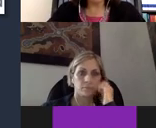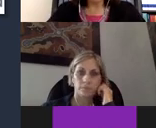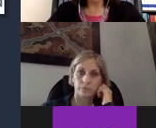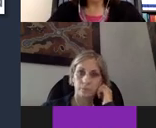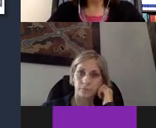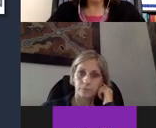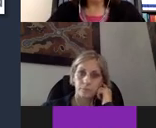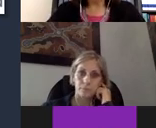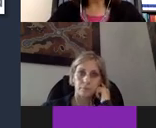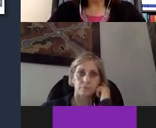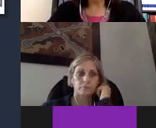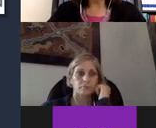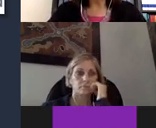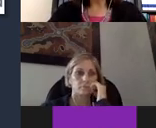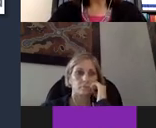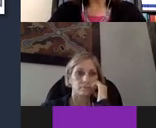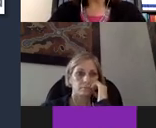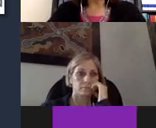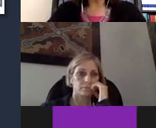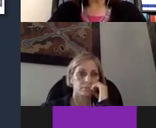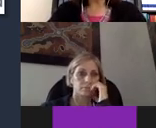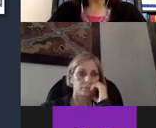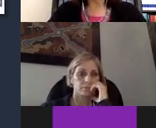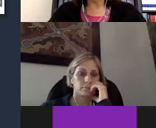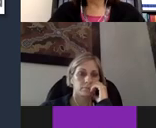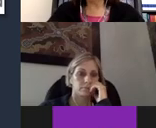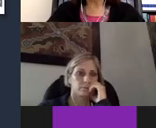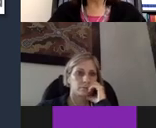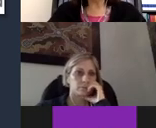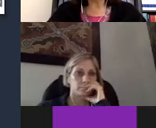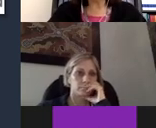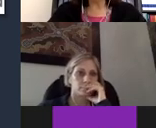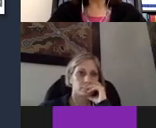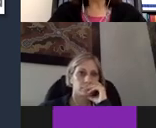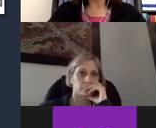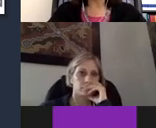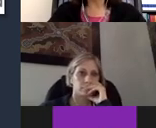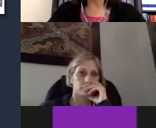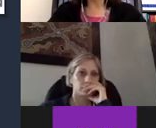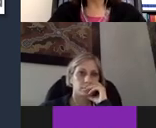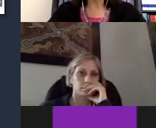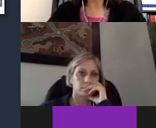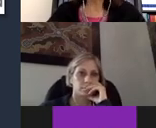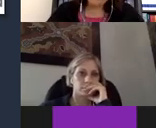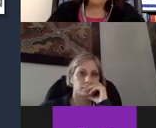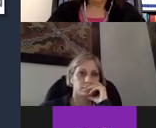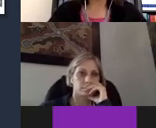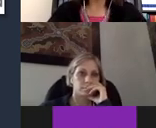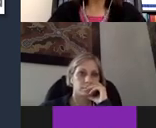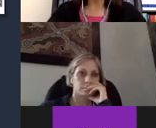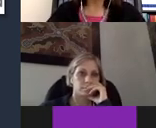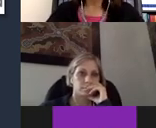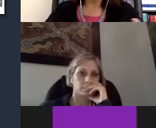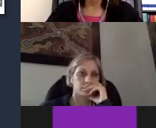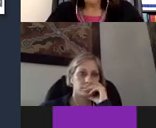su eh su Twitter e su Facebook e qui tende ad emergere una differenziazione nel senso che gli account eh delle istituzioni